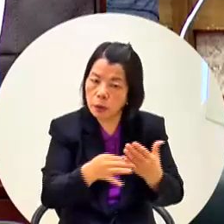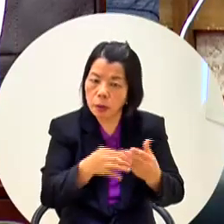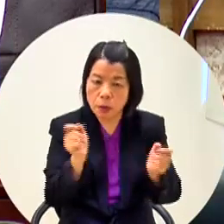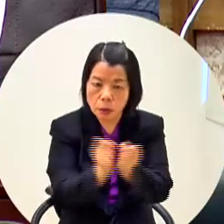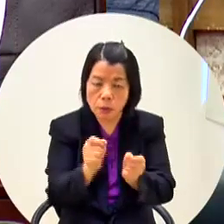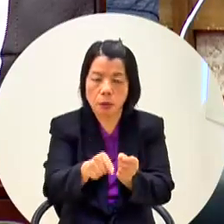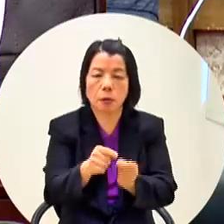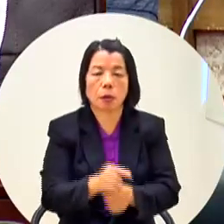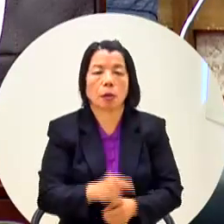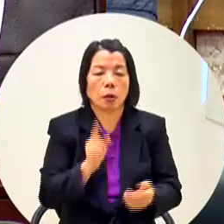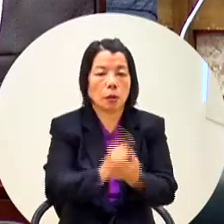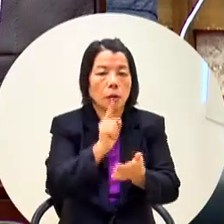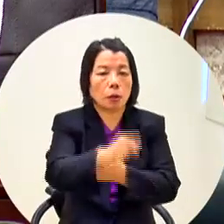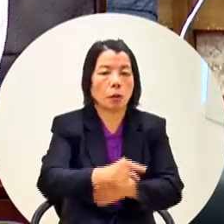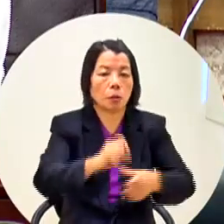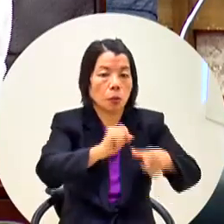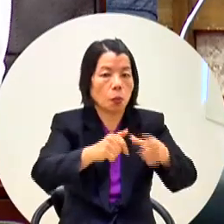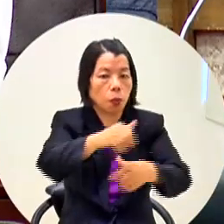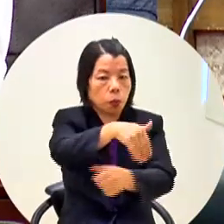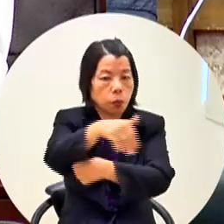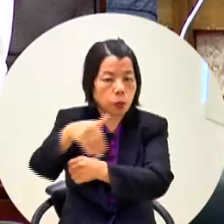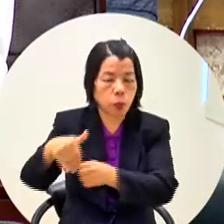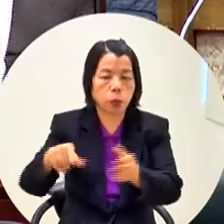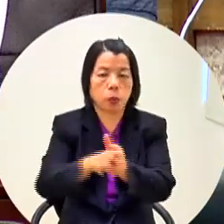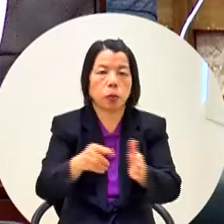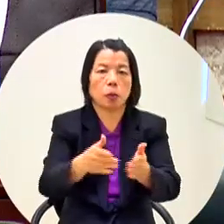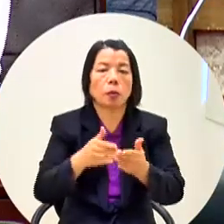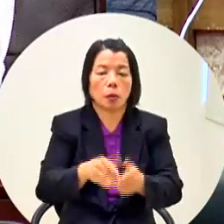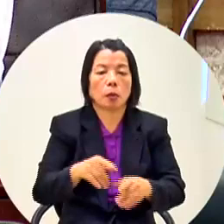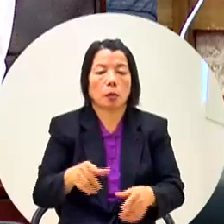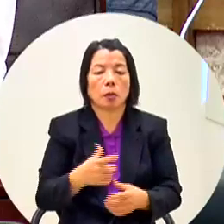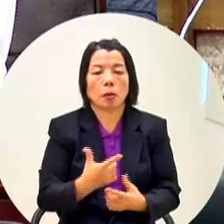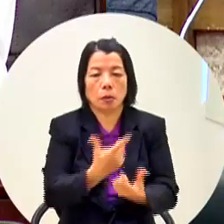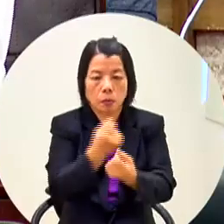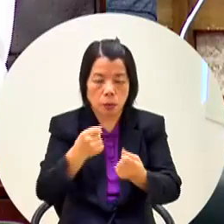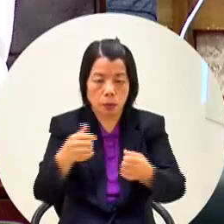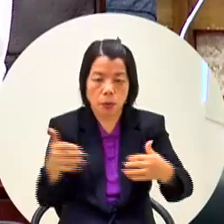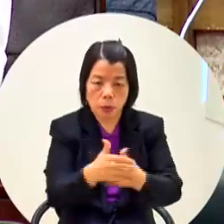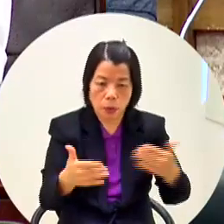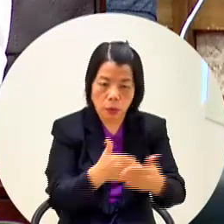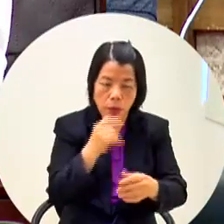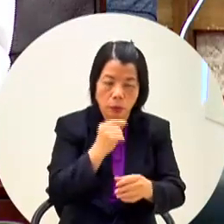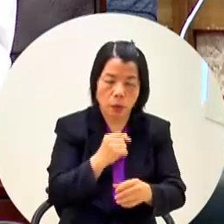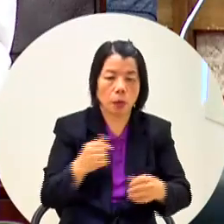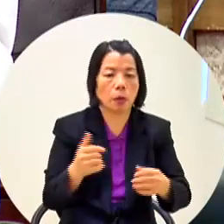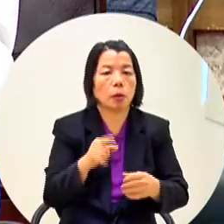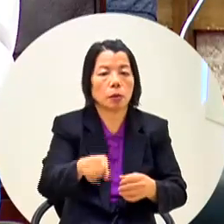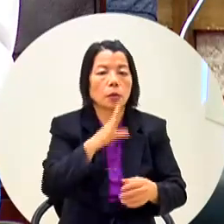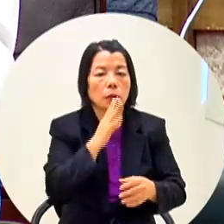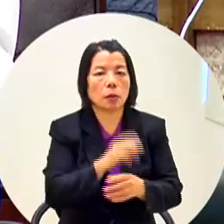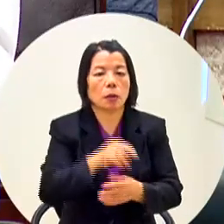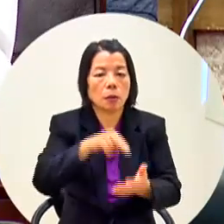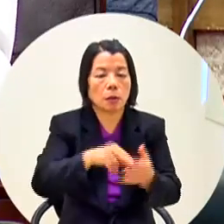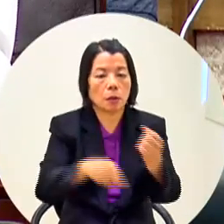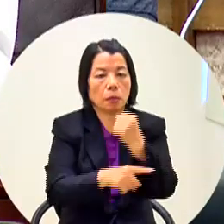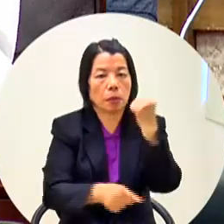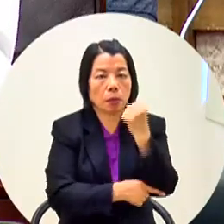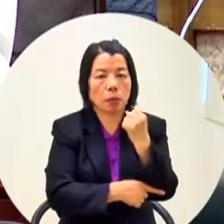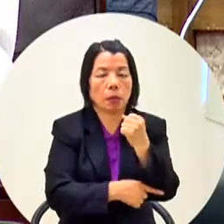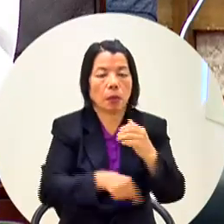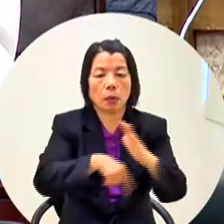资，一个治安我们平安演习抓好，再来交通，今天是立法院交通委员会到高